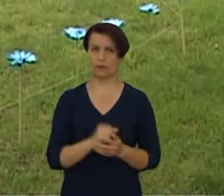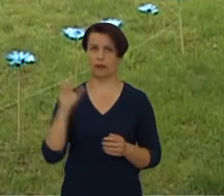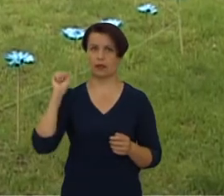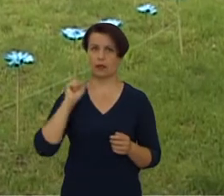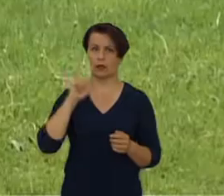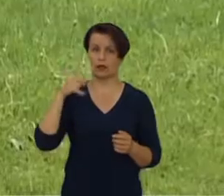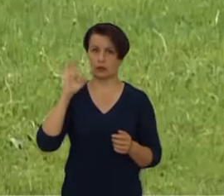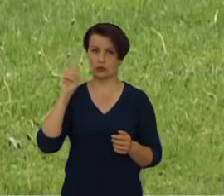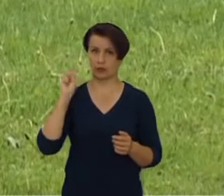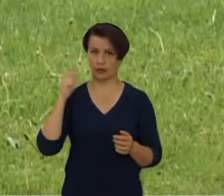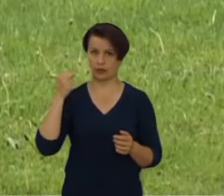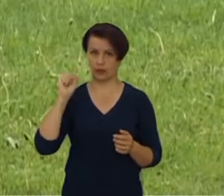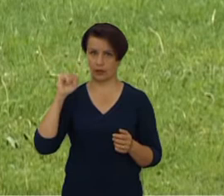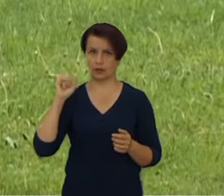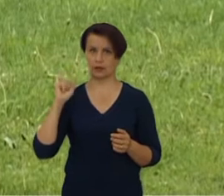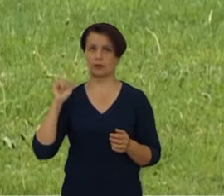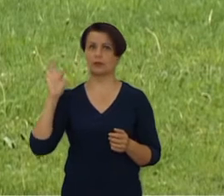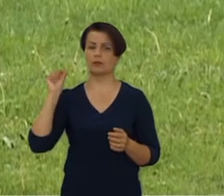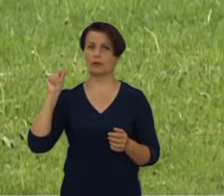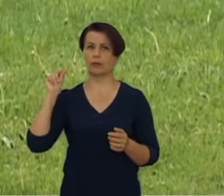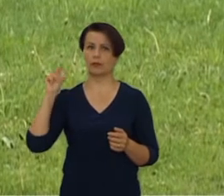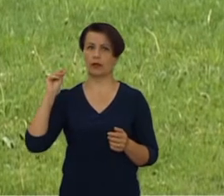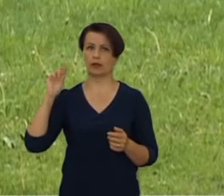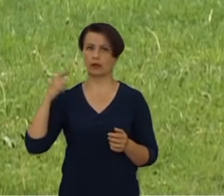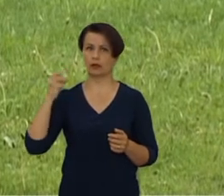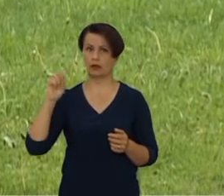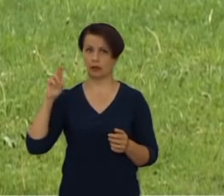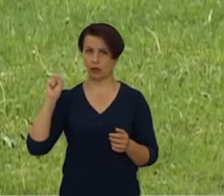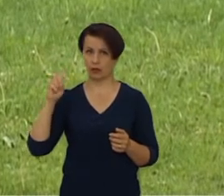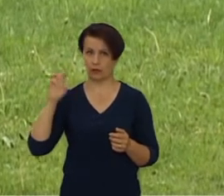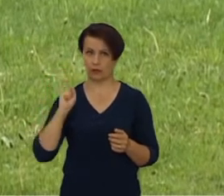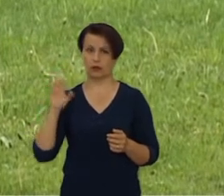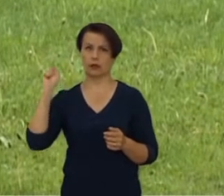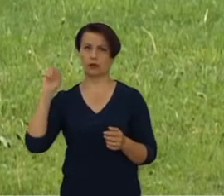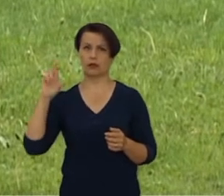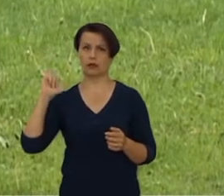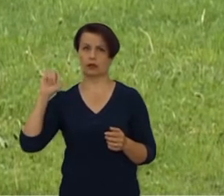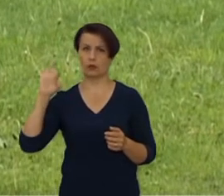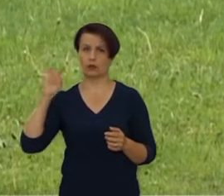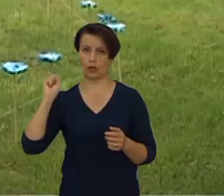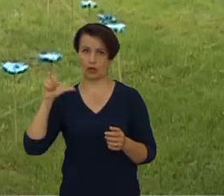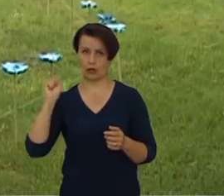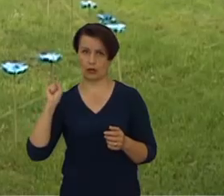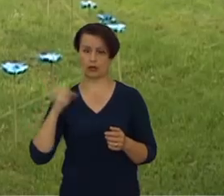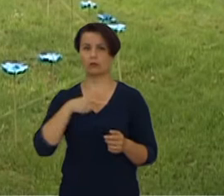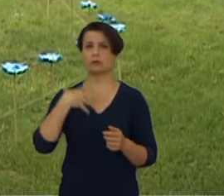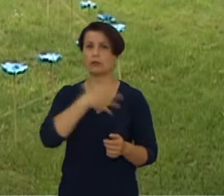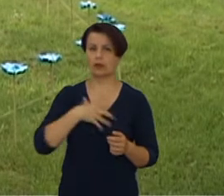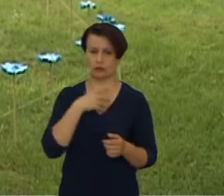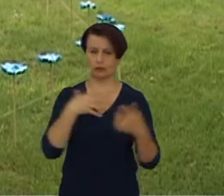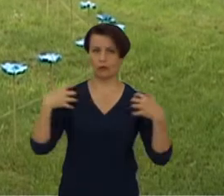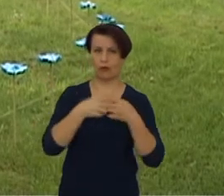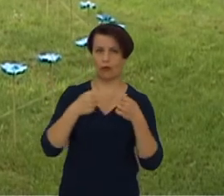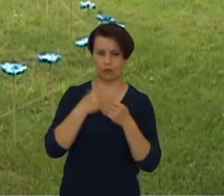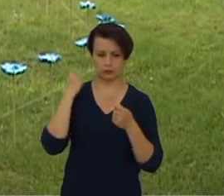tris aguonas. Tai jos vainiai, Pernarava ir Ariogala. Tai yra jų kelias,